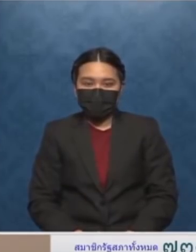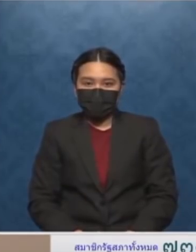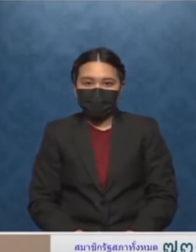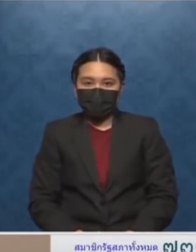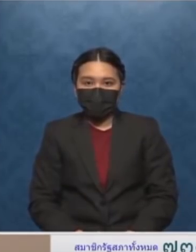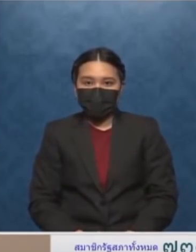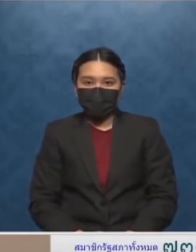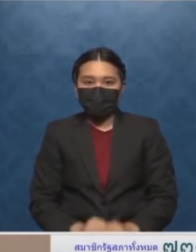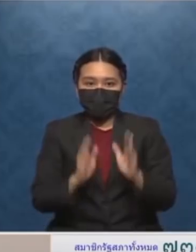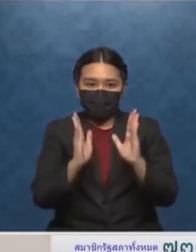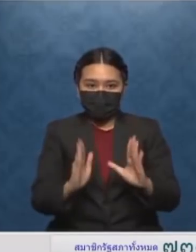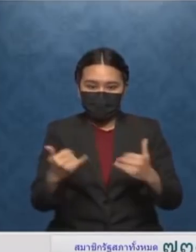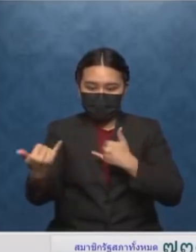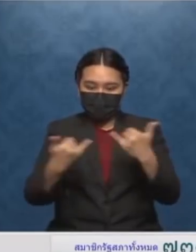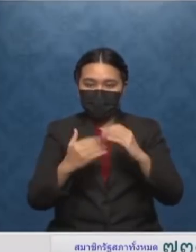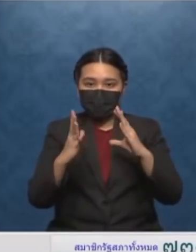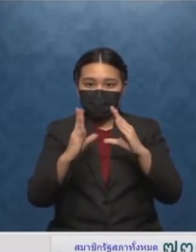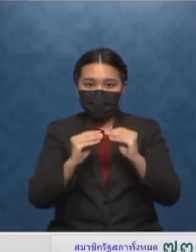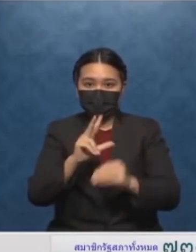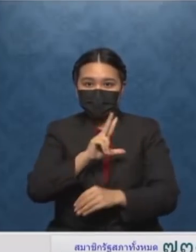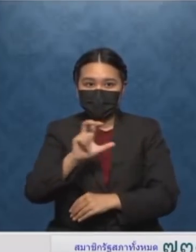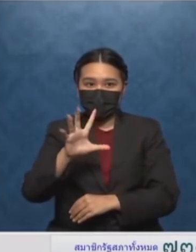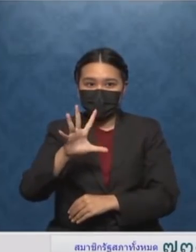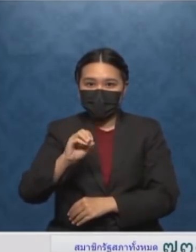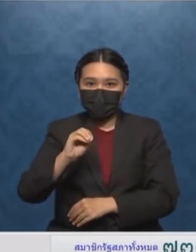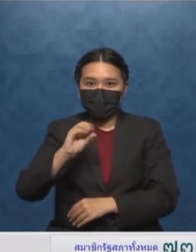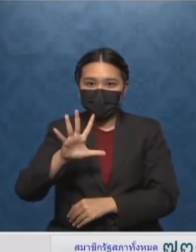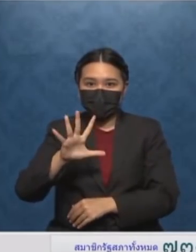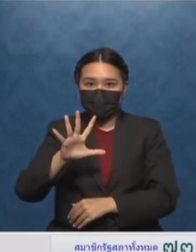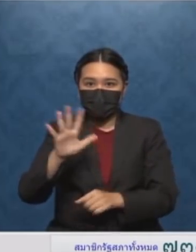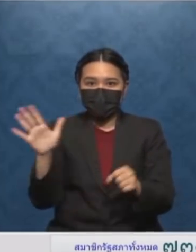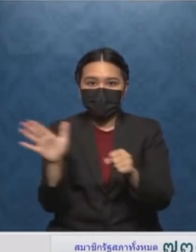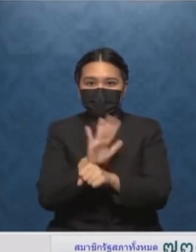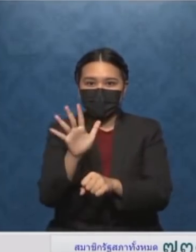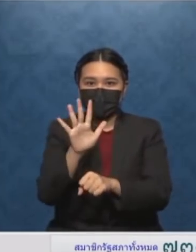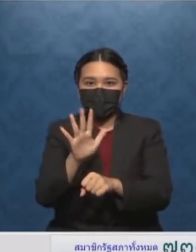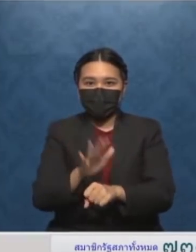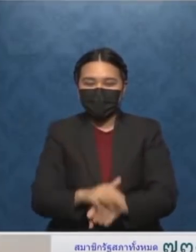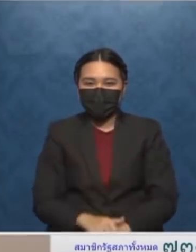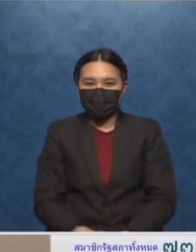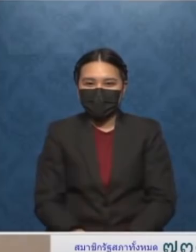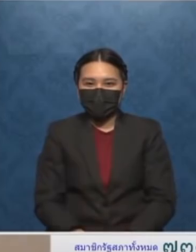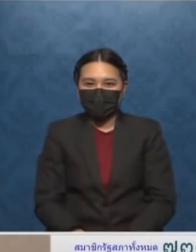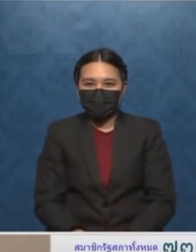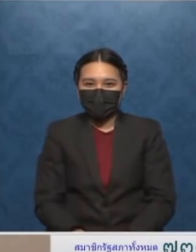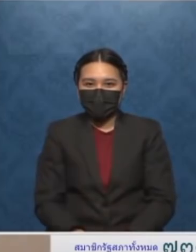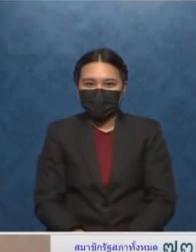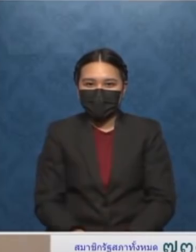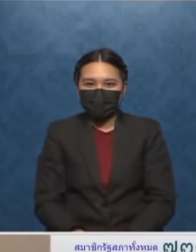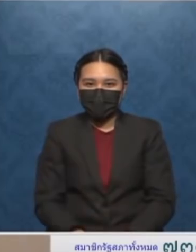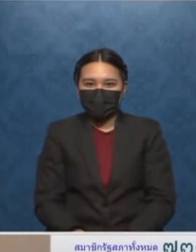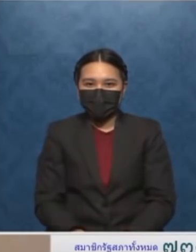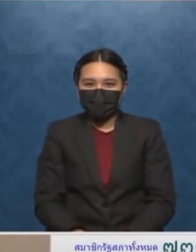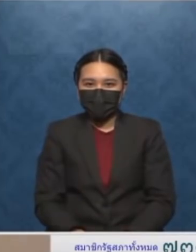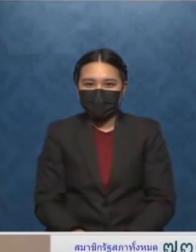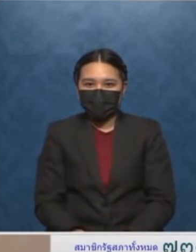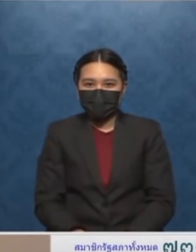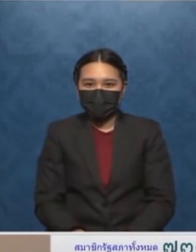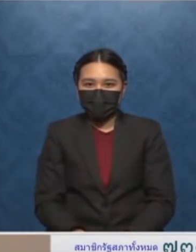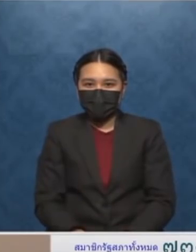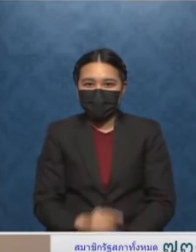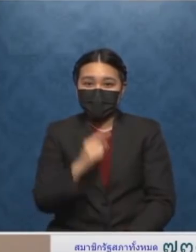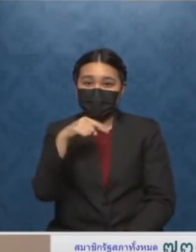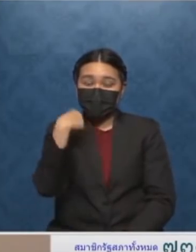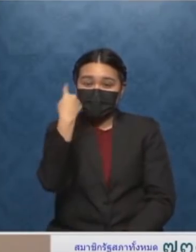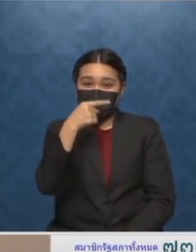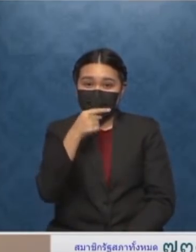จำนวนผู้เข้าประชุม355ท่านครับไม่ครบองค์ประชุมครับก็ใครแสดงตนคนนั้นก็อยู่ครับ